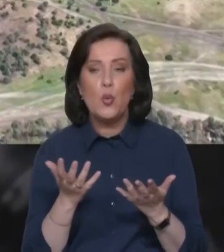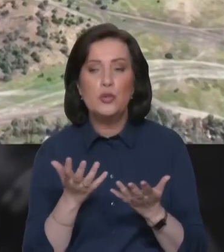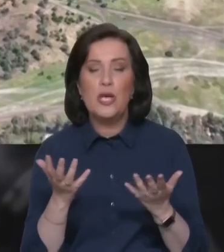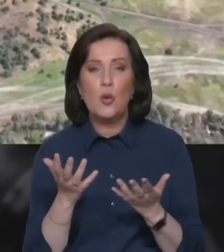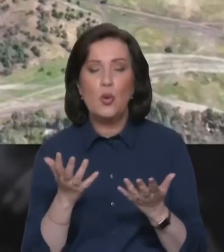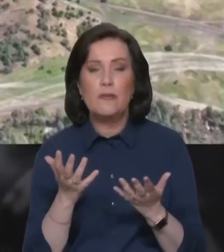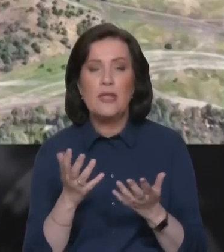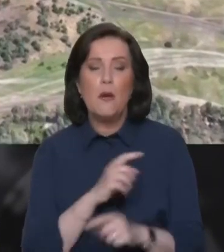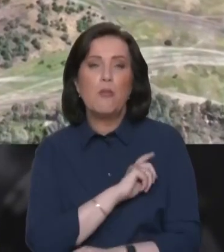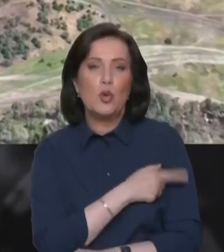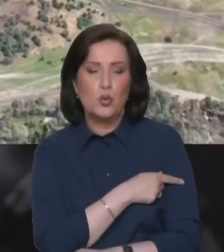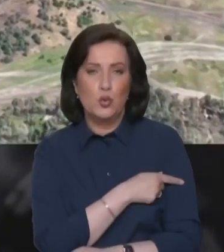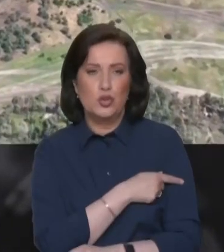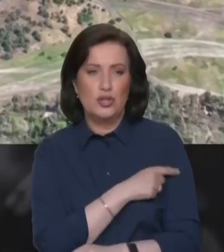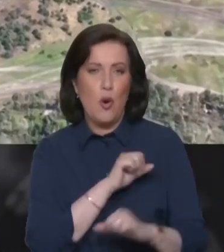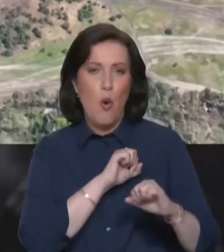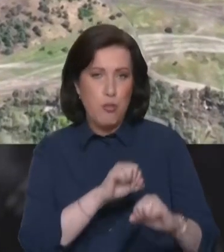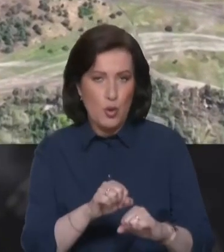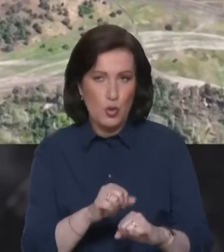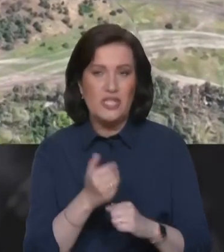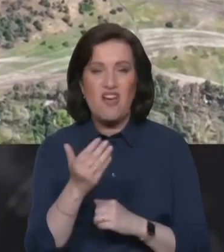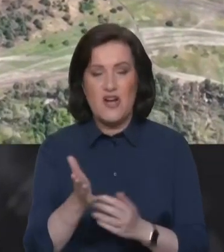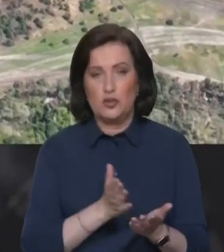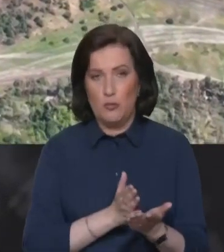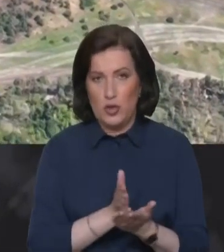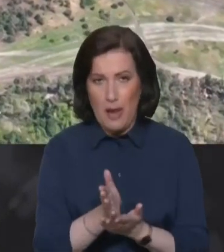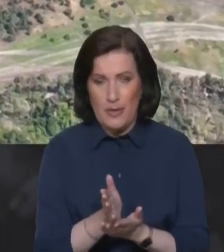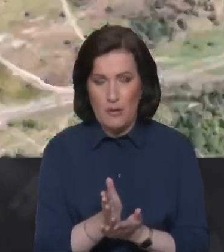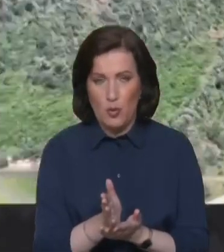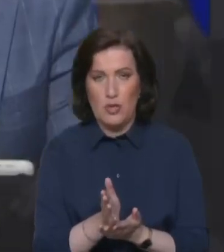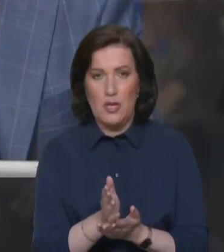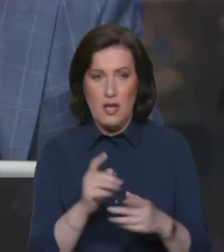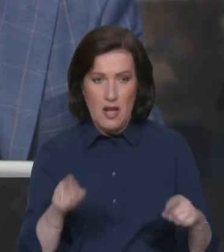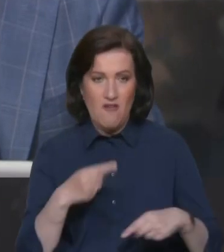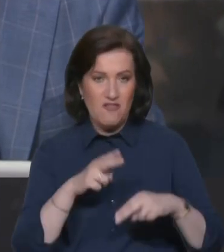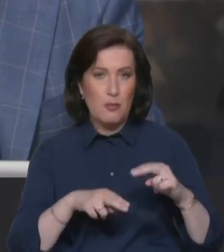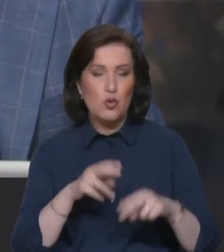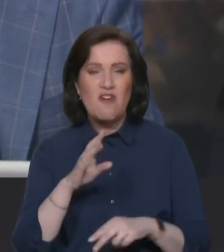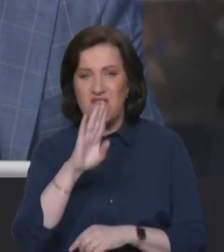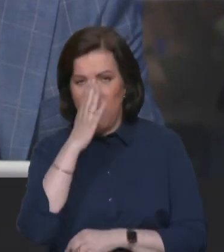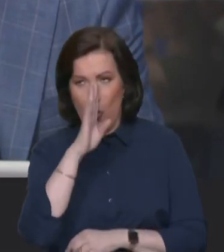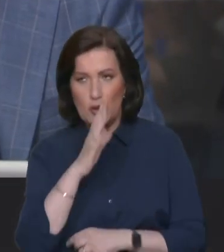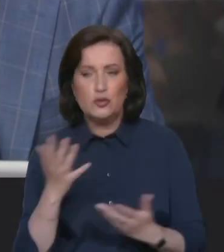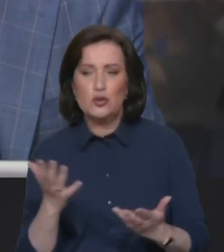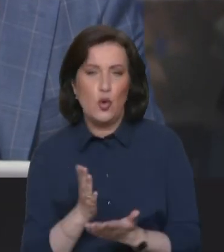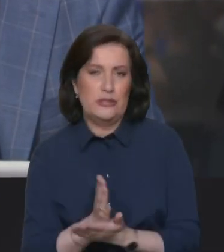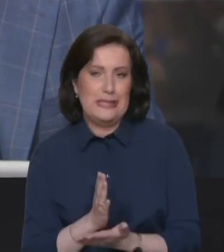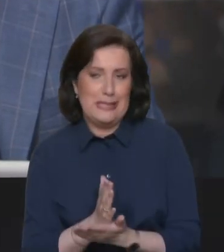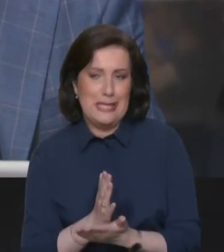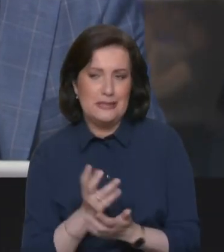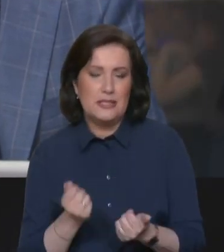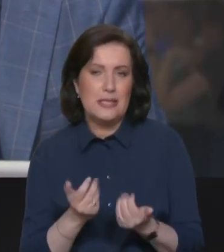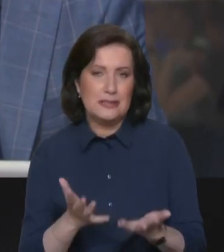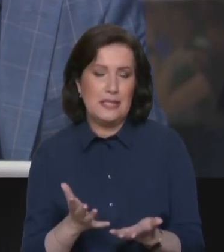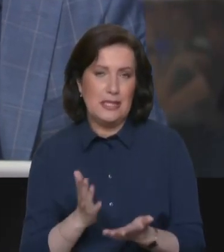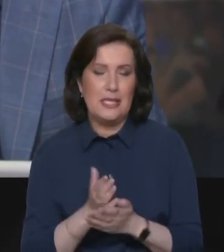якої, скажімо, потужності лінію оборони на вашому напрямку вибудував ворог? З чого вона складається, наскільки